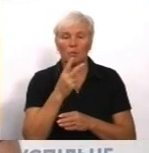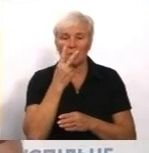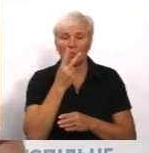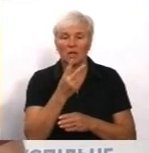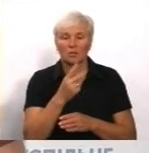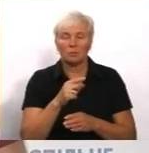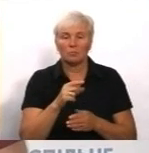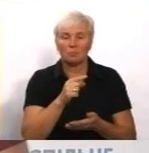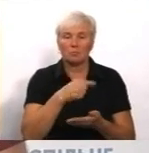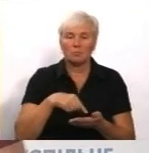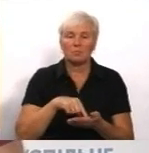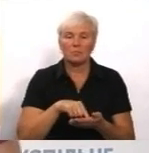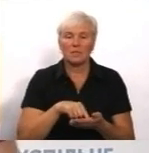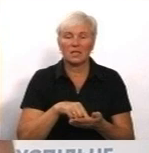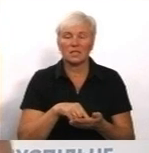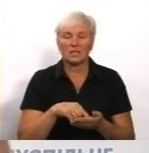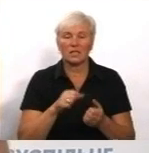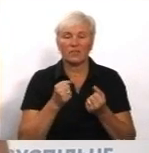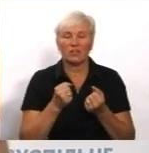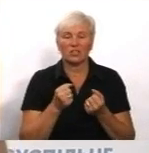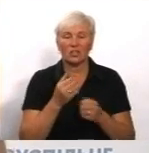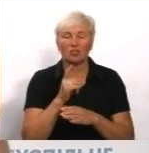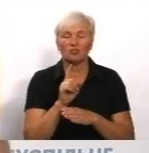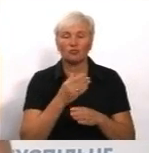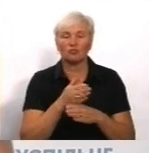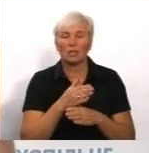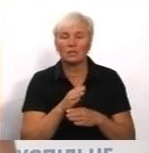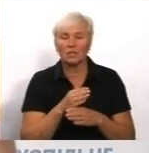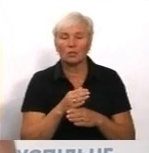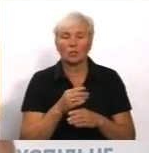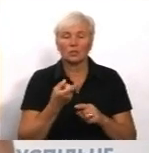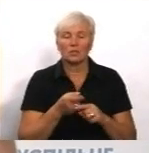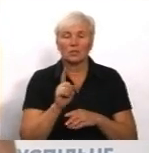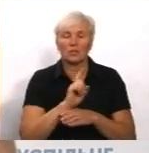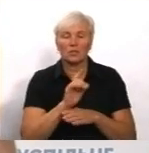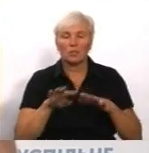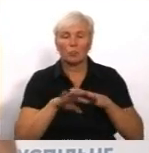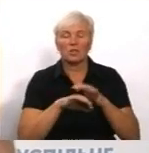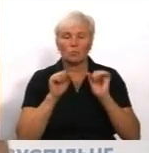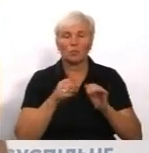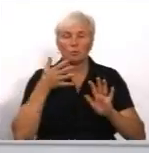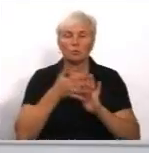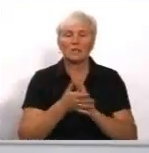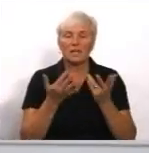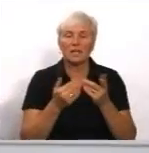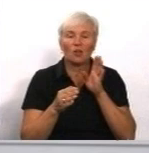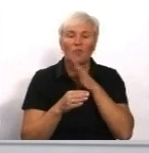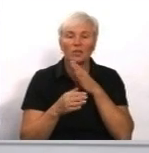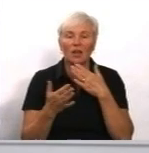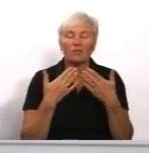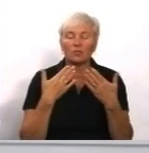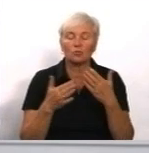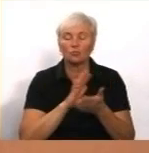вміст твердих частинок у цій воді. І згідно таблиці зможемо зрозуміти, наскільки ця вода відносно чиста